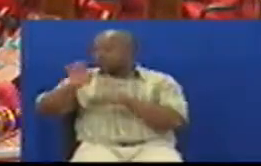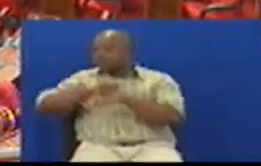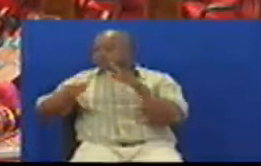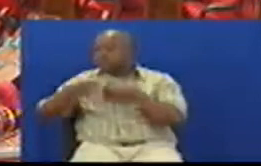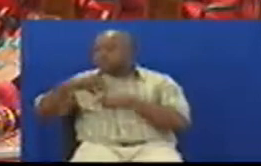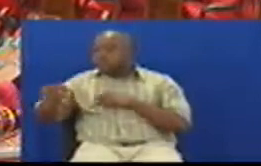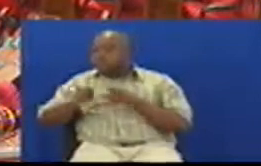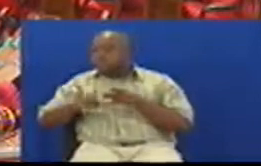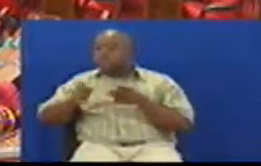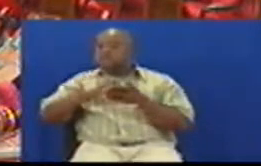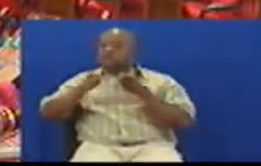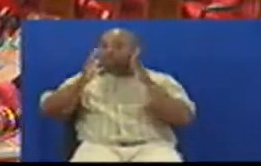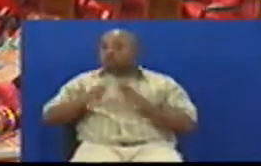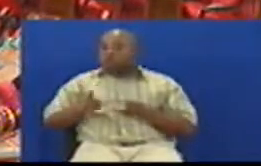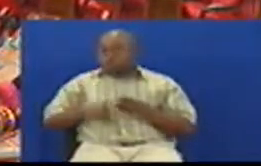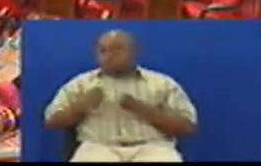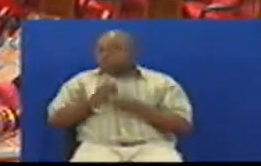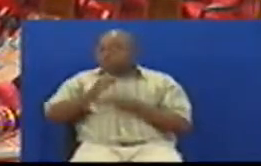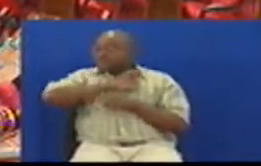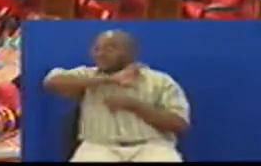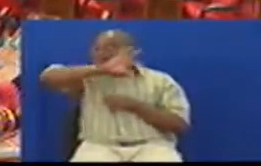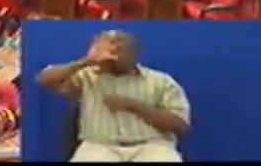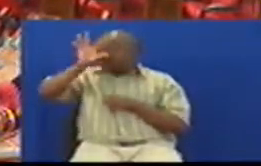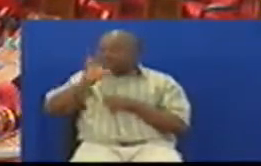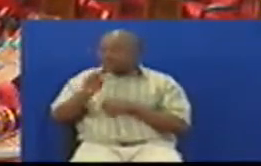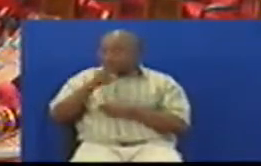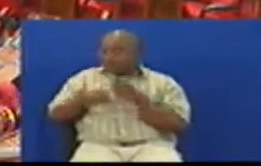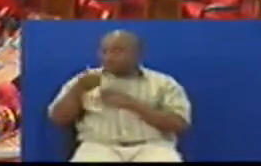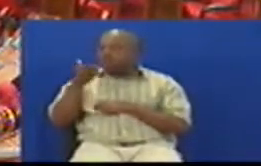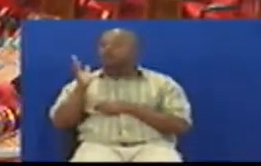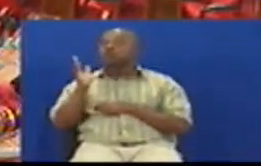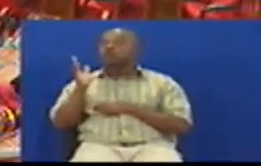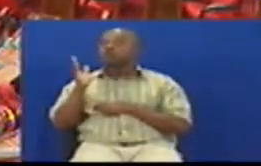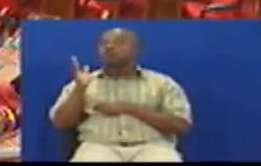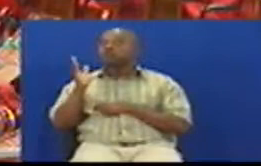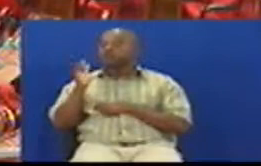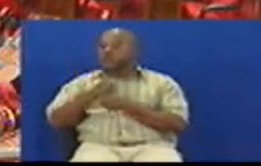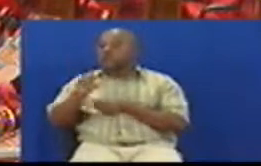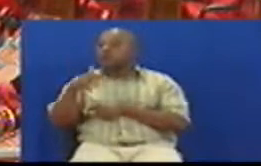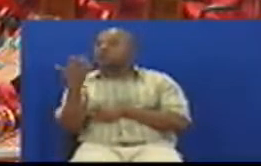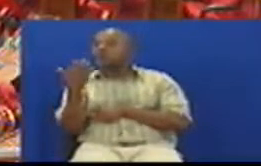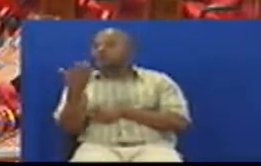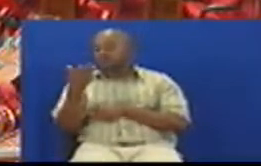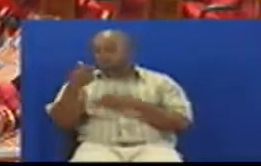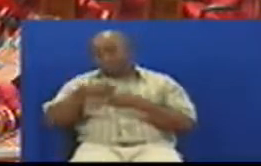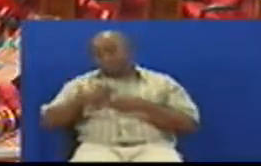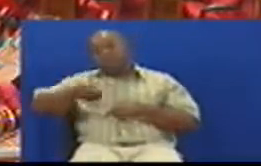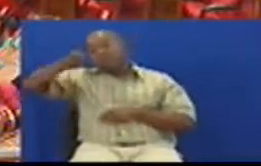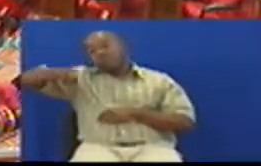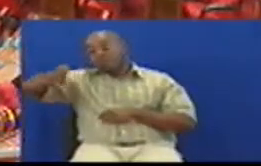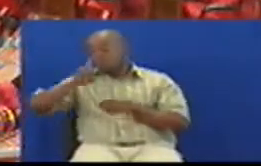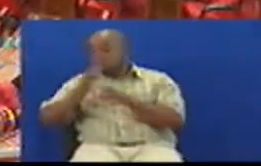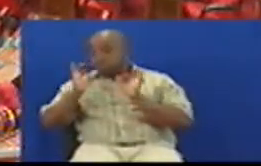makatibu wakuu na watumishi wote wa serikali ambao wanafanya kazi hii kubwa. Kwa hiyo nipongeze jitihada hizo.